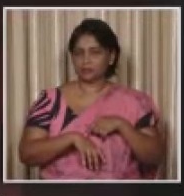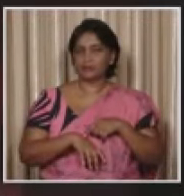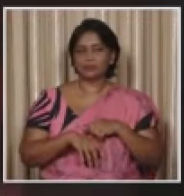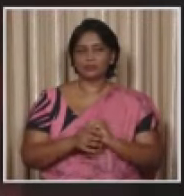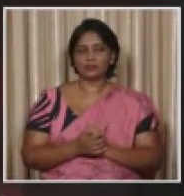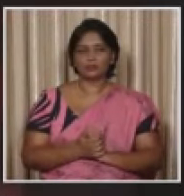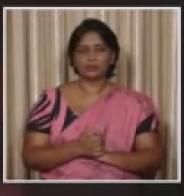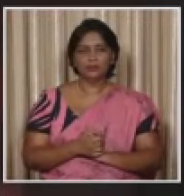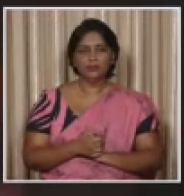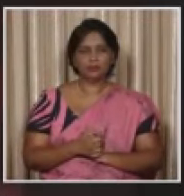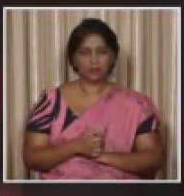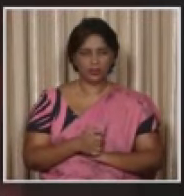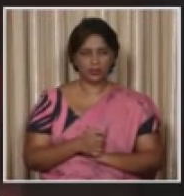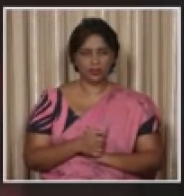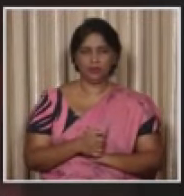ආදරණීය කරන්න